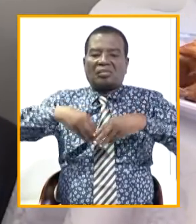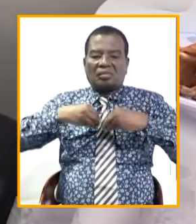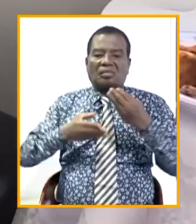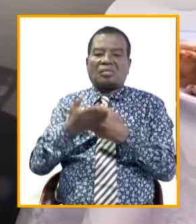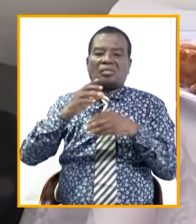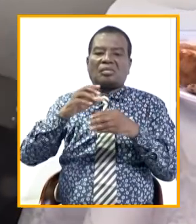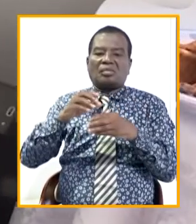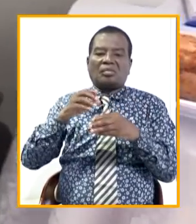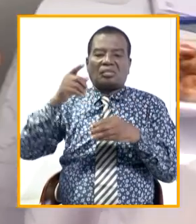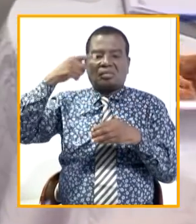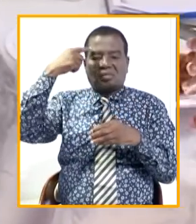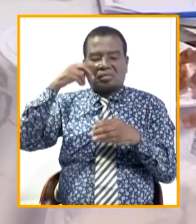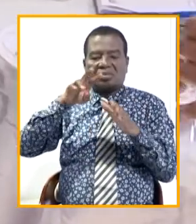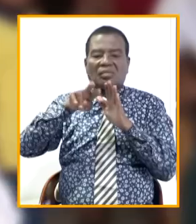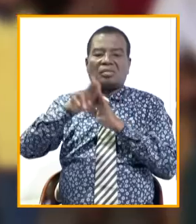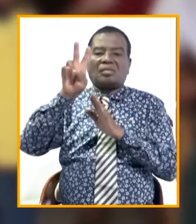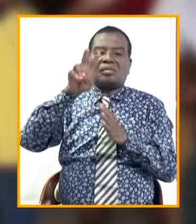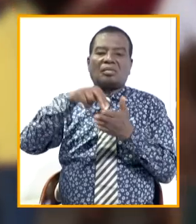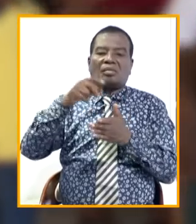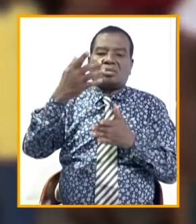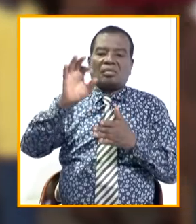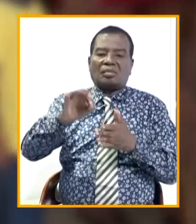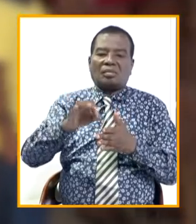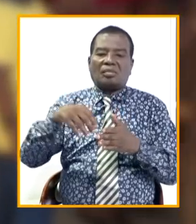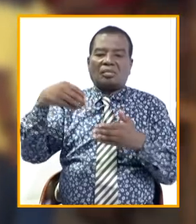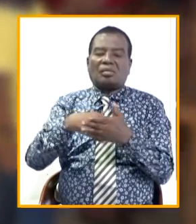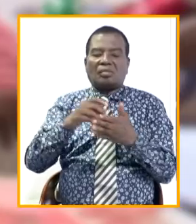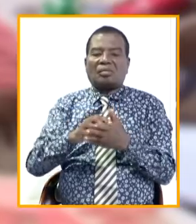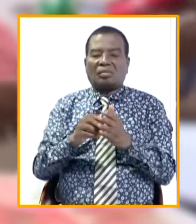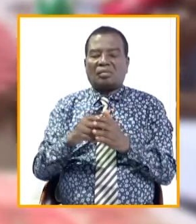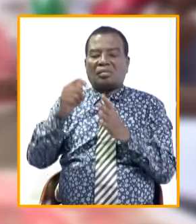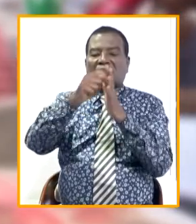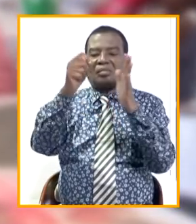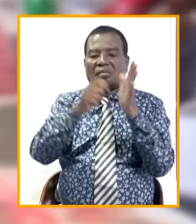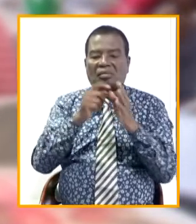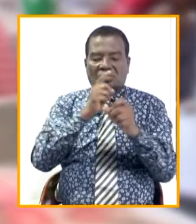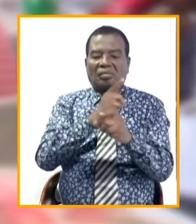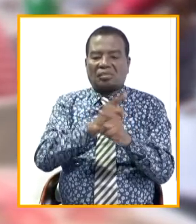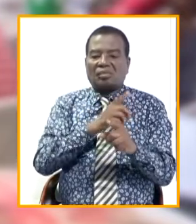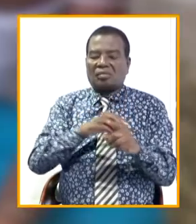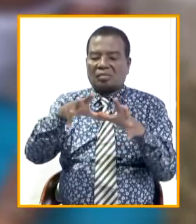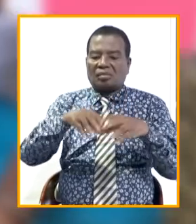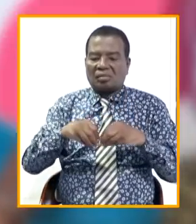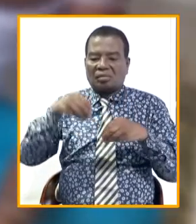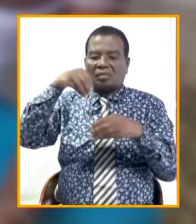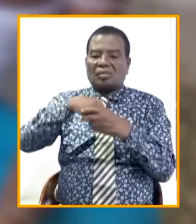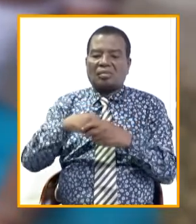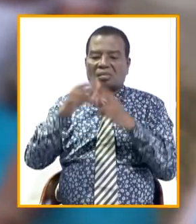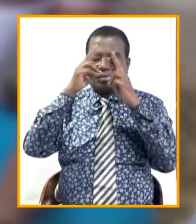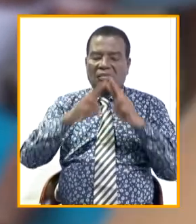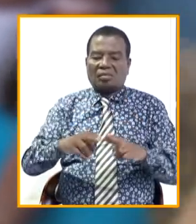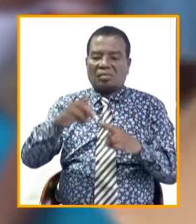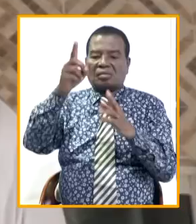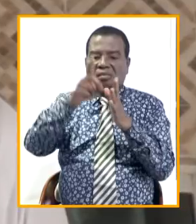en 2019. Ce nouveau texte vient garantir l'intérêt supérieur de l'enfant adopté dans le respect de ses